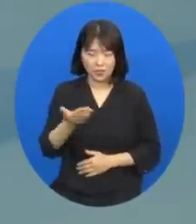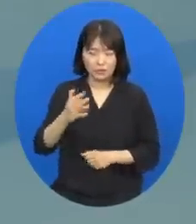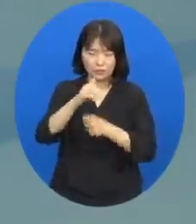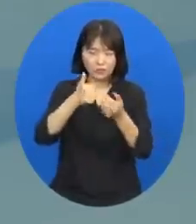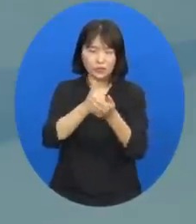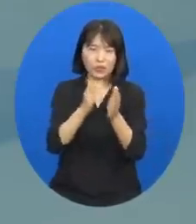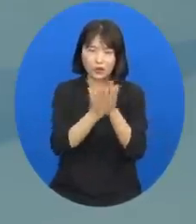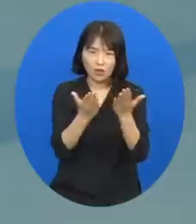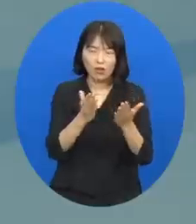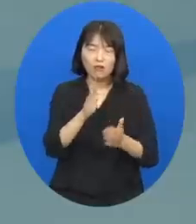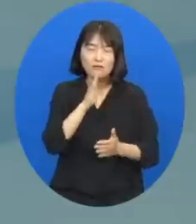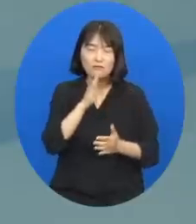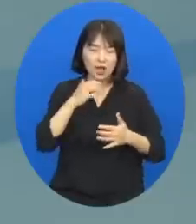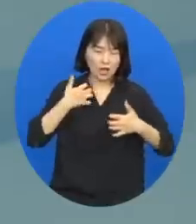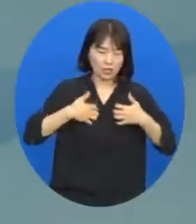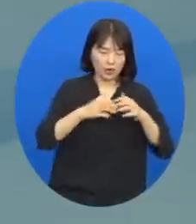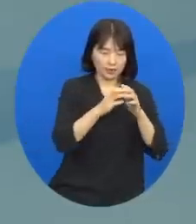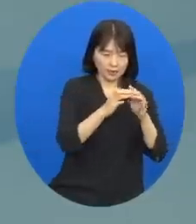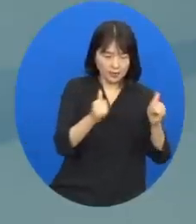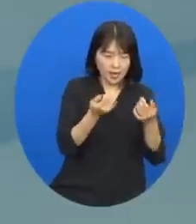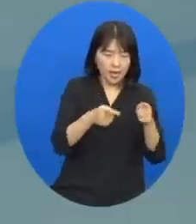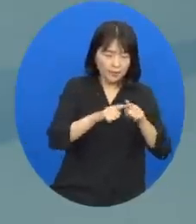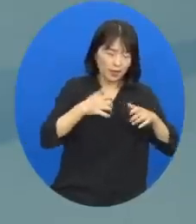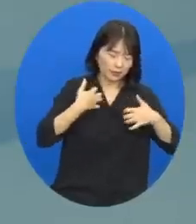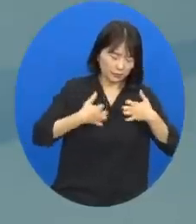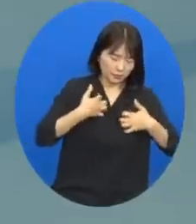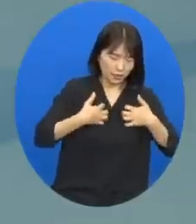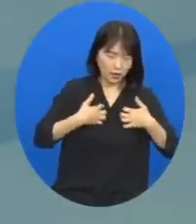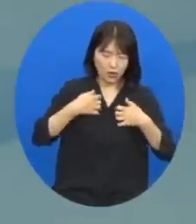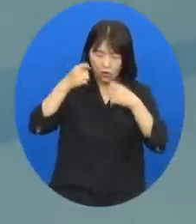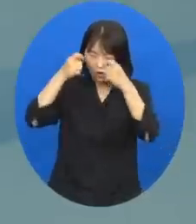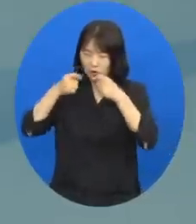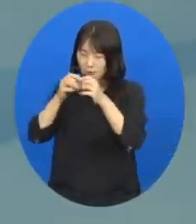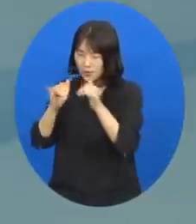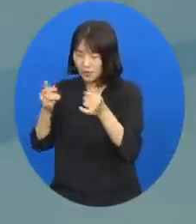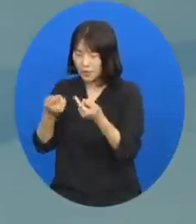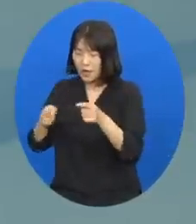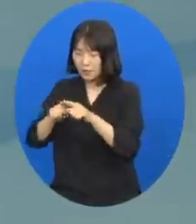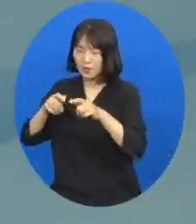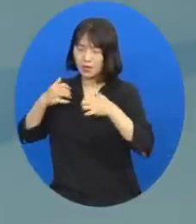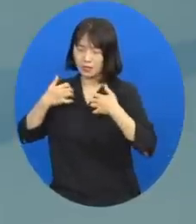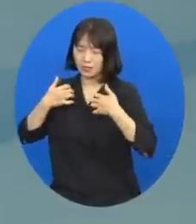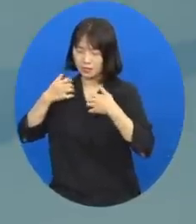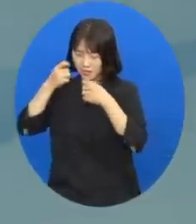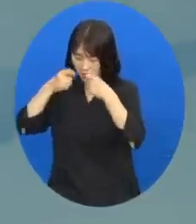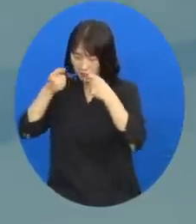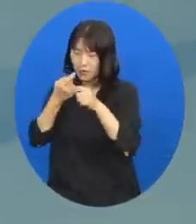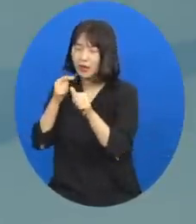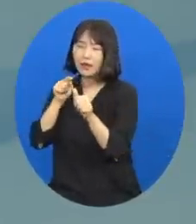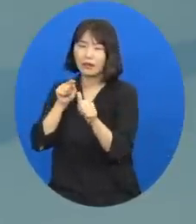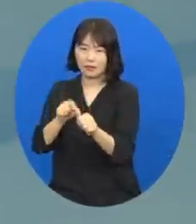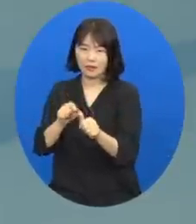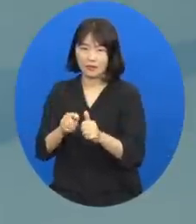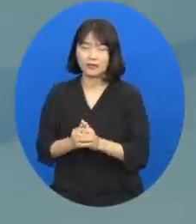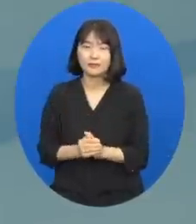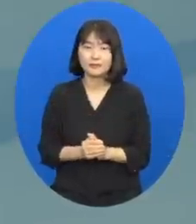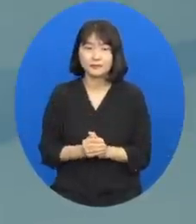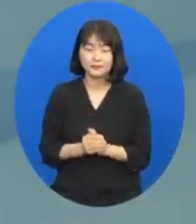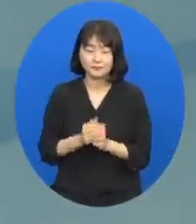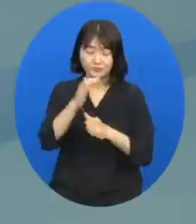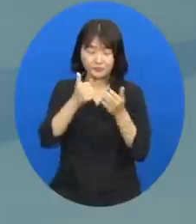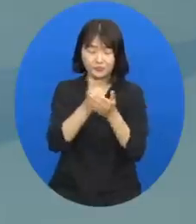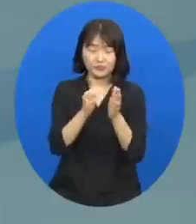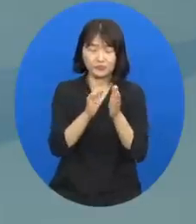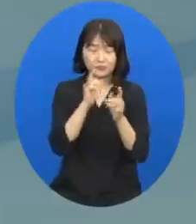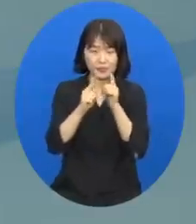즐거워하는 자들과 함께 즐거워하고 슬퍼하는 사람들과 함께 슬퍼하고 말씀하고 있습니다 하지만 많이